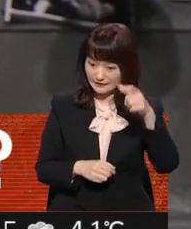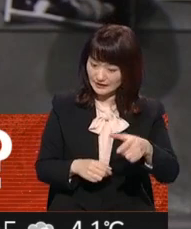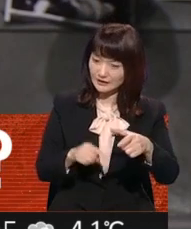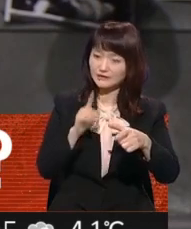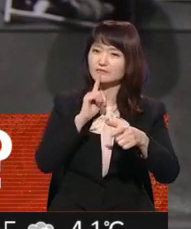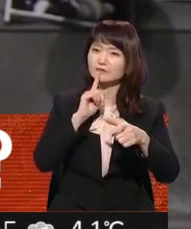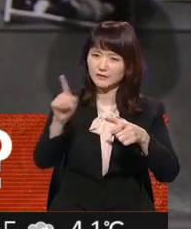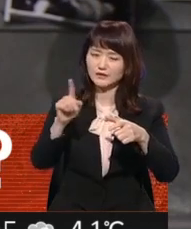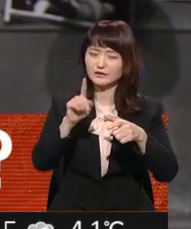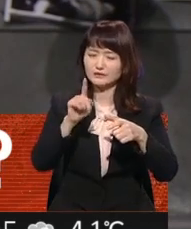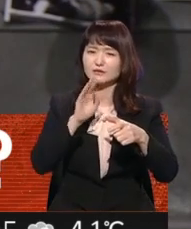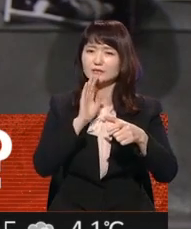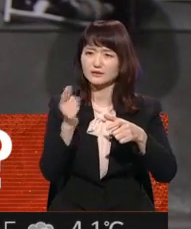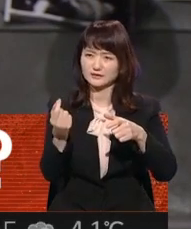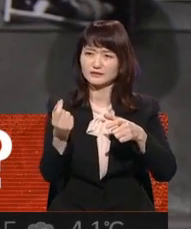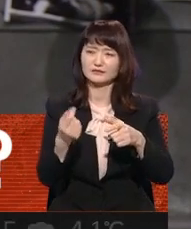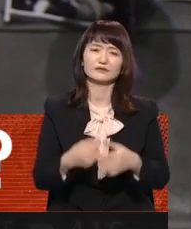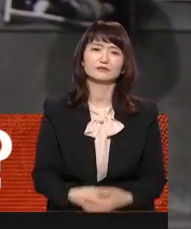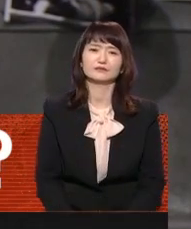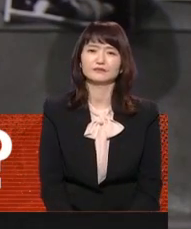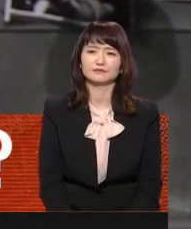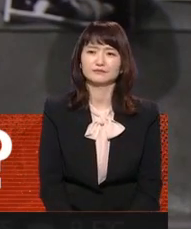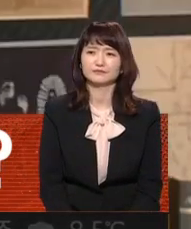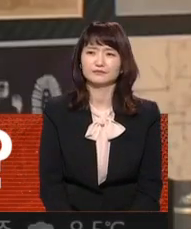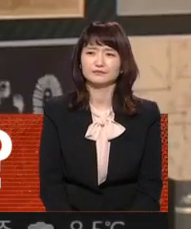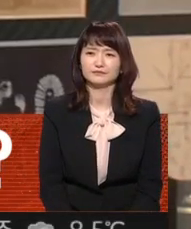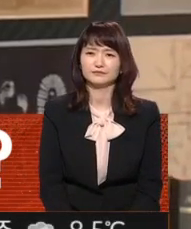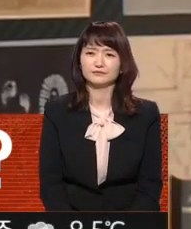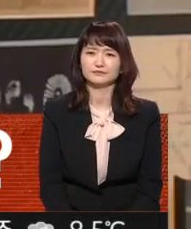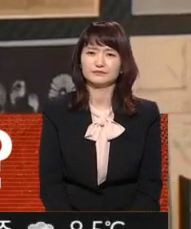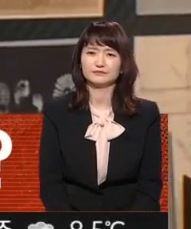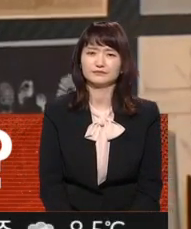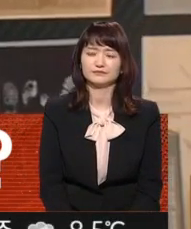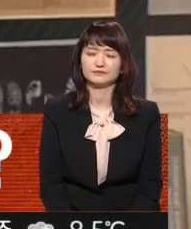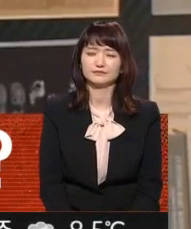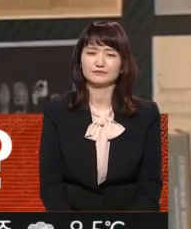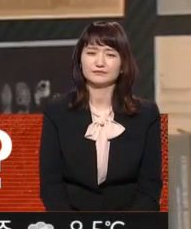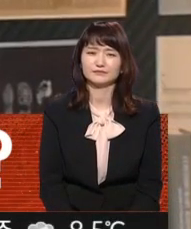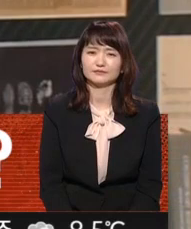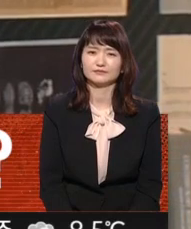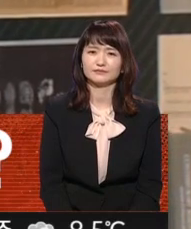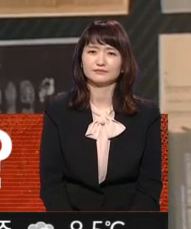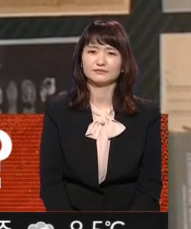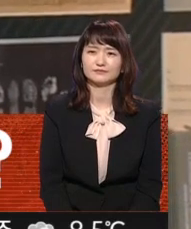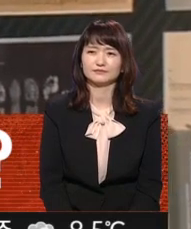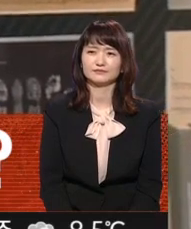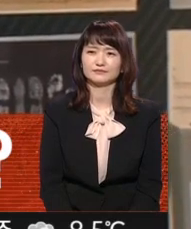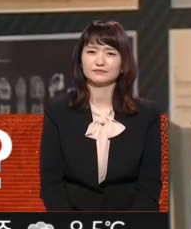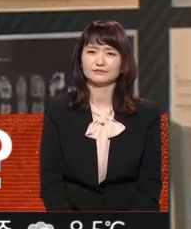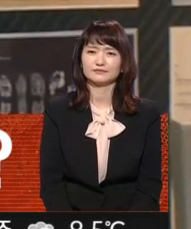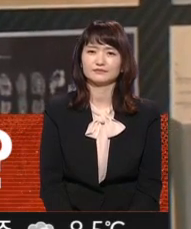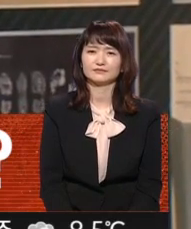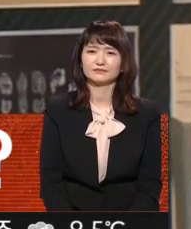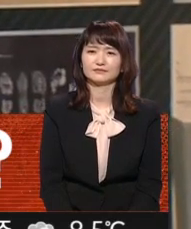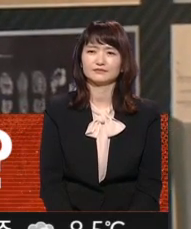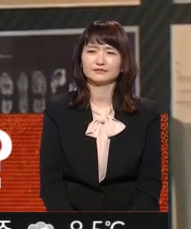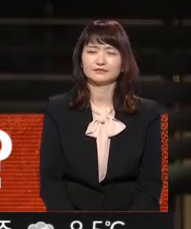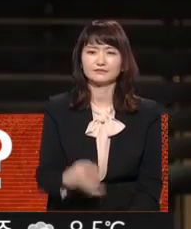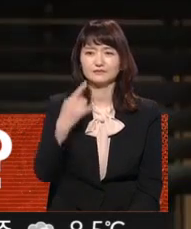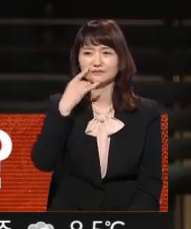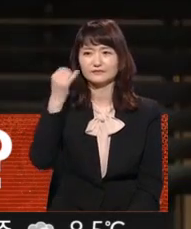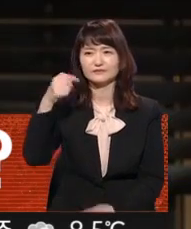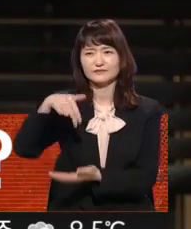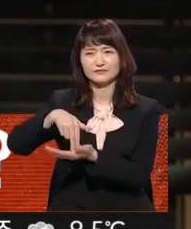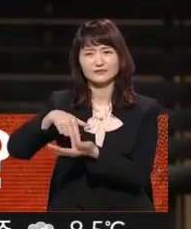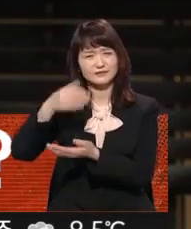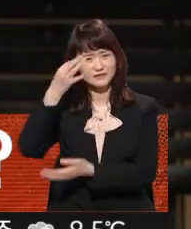하는게 맞지 않나 생각이 들었어서 오를 들었습니다 우리 양변호사님 의견부터 먼저 들어볼게요 어머니 입장에서는 못